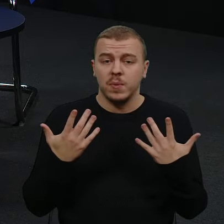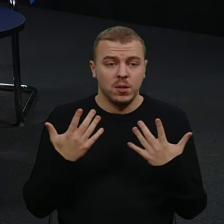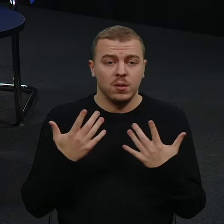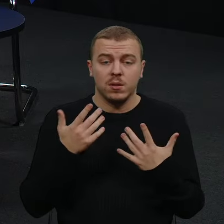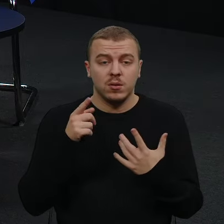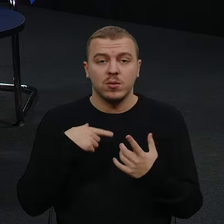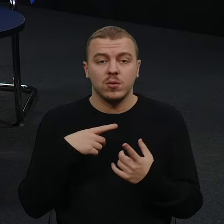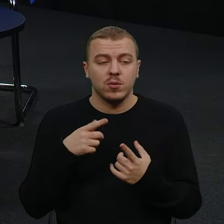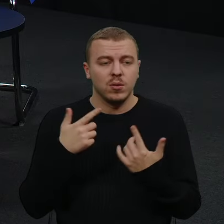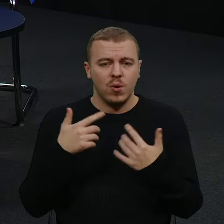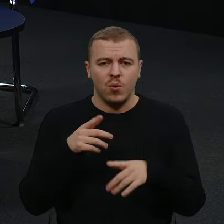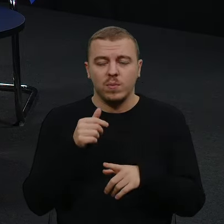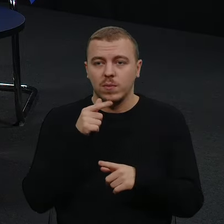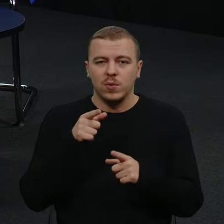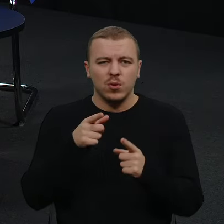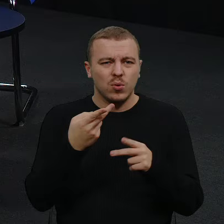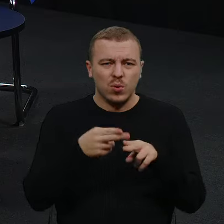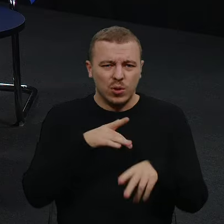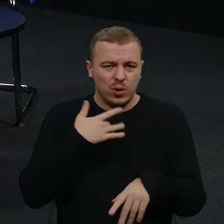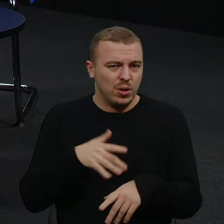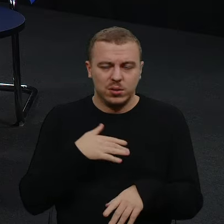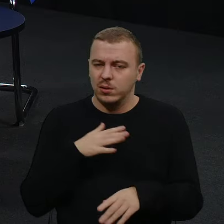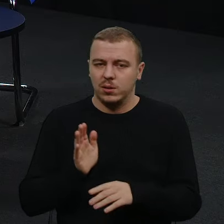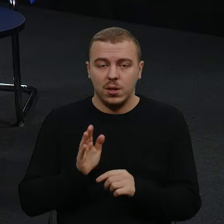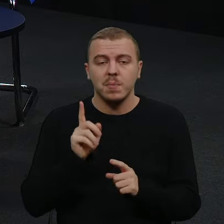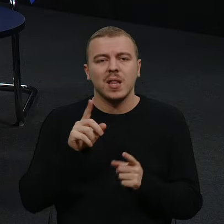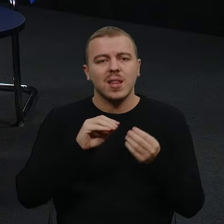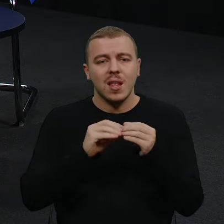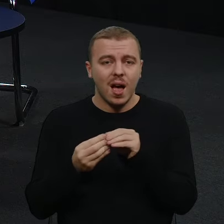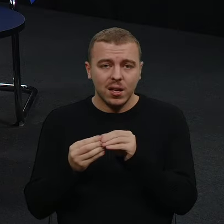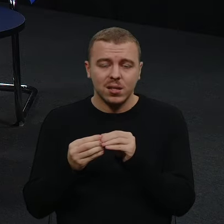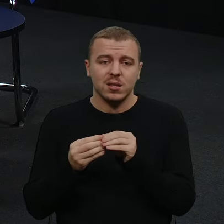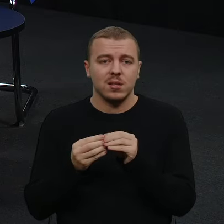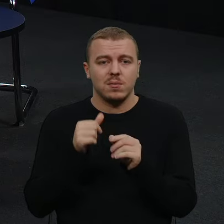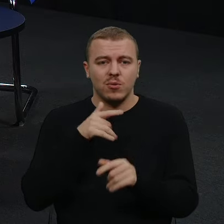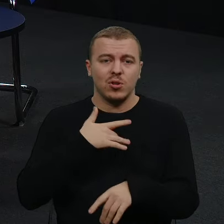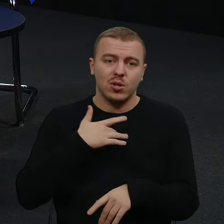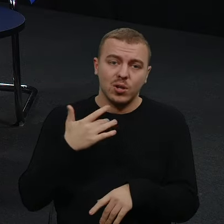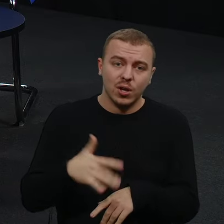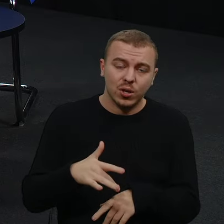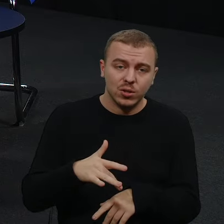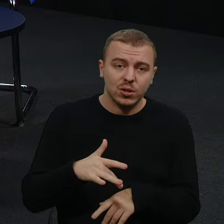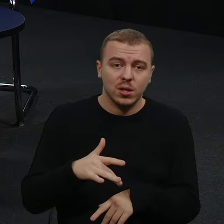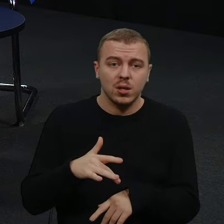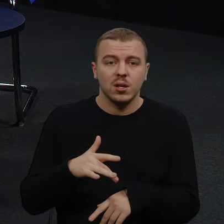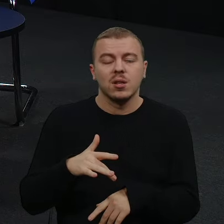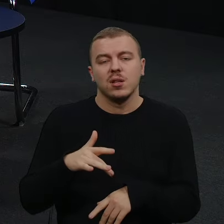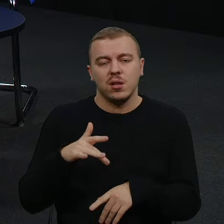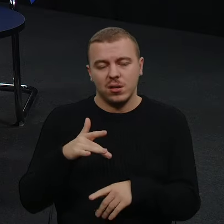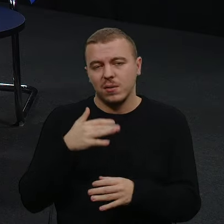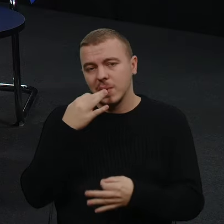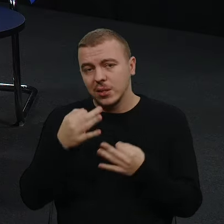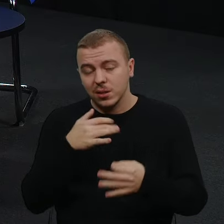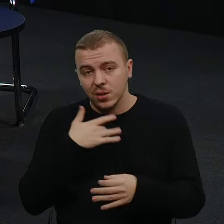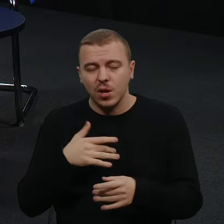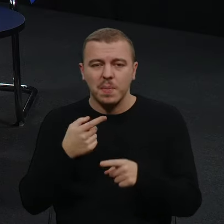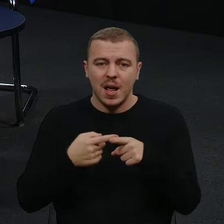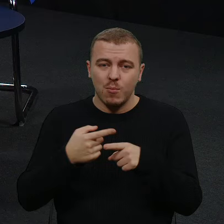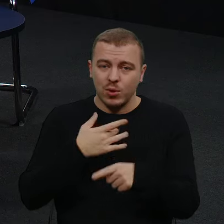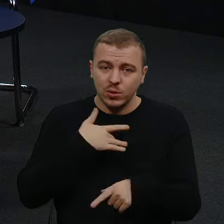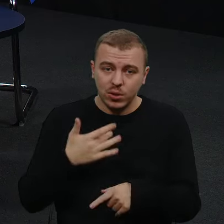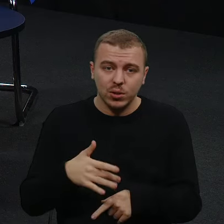kraštutinumam nepritarčiau jokių būdų, bet derinti tam tikrus dalykus, reiškia, ir griežta retorika, ir griežtas